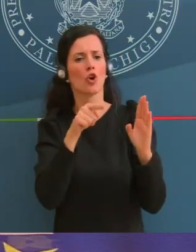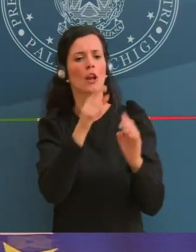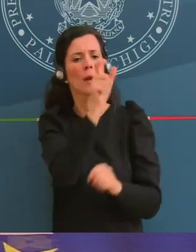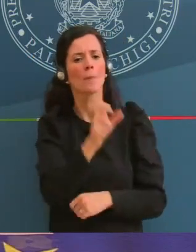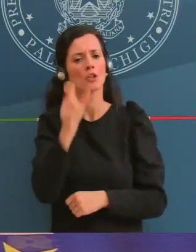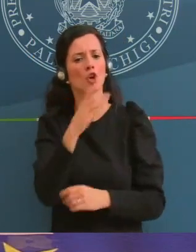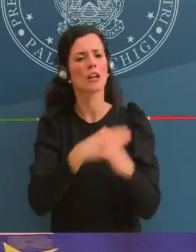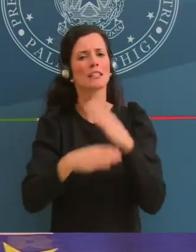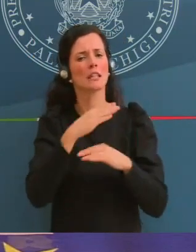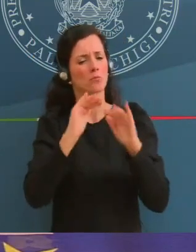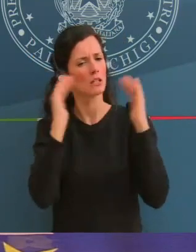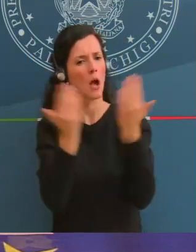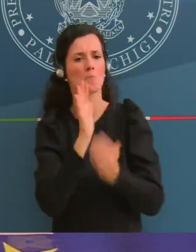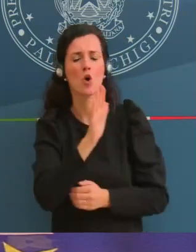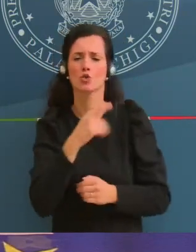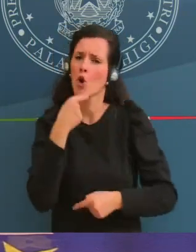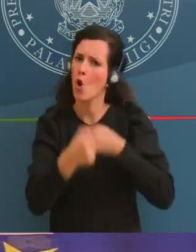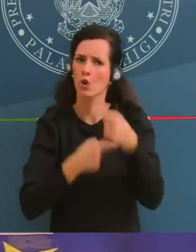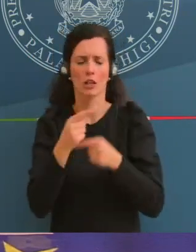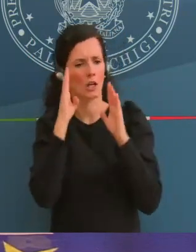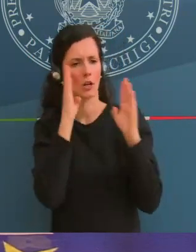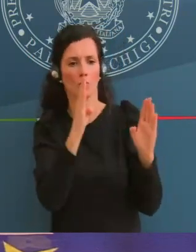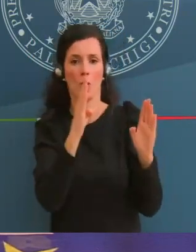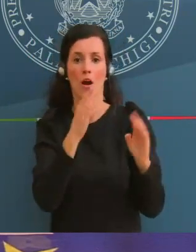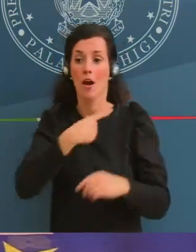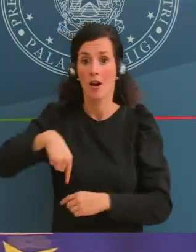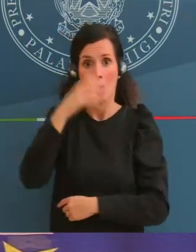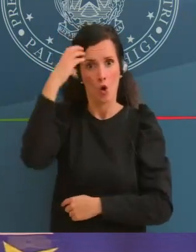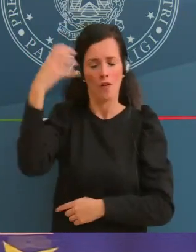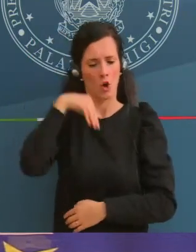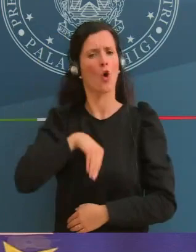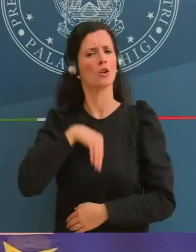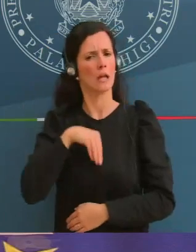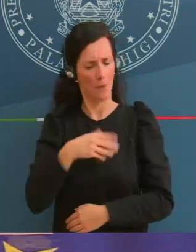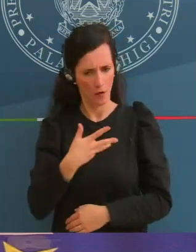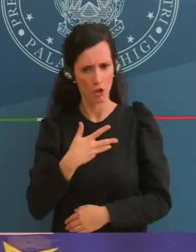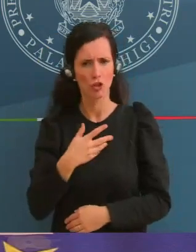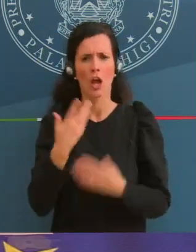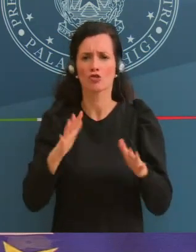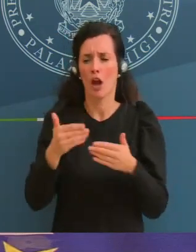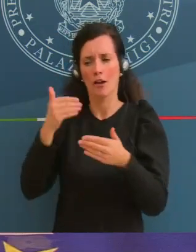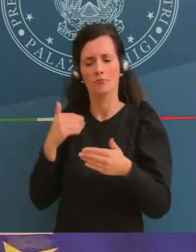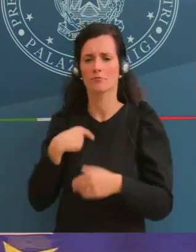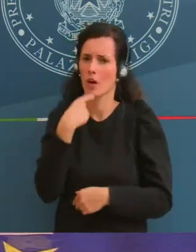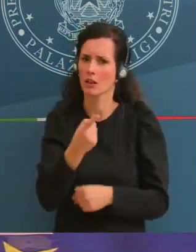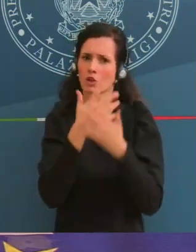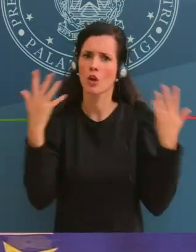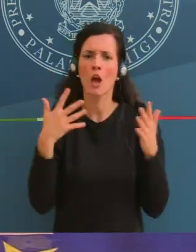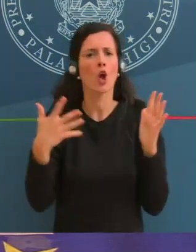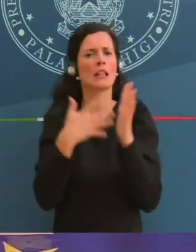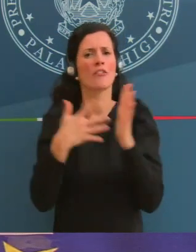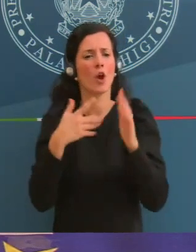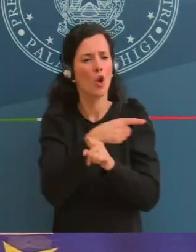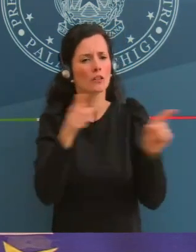soprattutto loro ma non solo loro stanno sopportando è anche per questo che le varie dpcm abbiamo sempre cercato di inserire delle